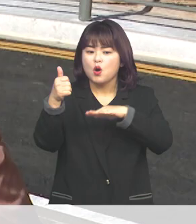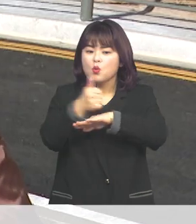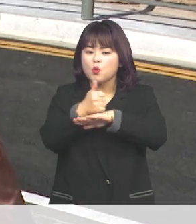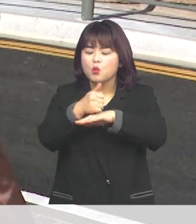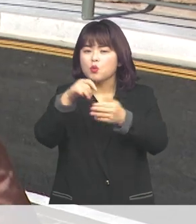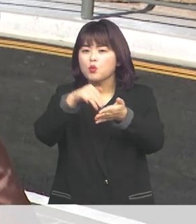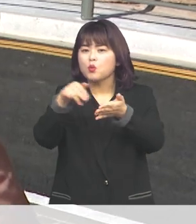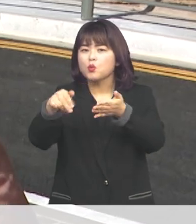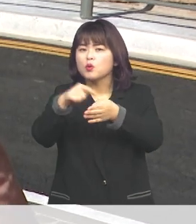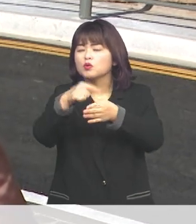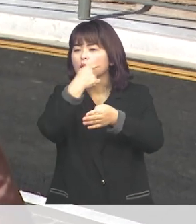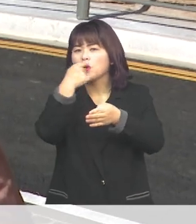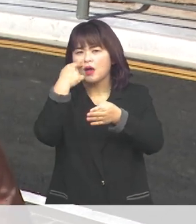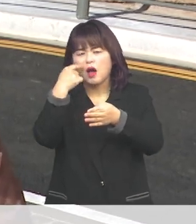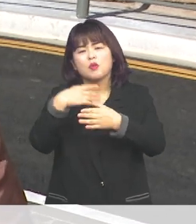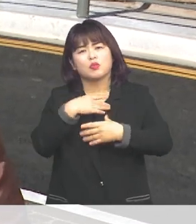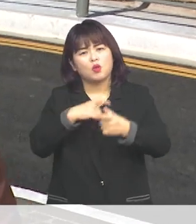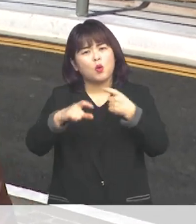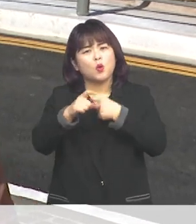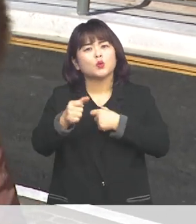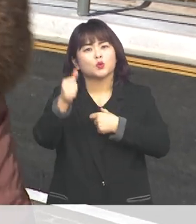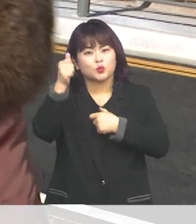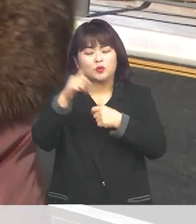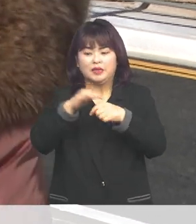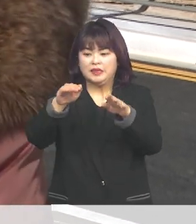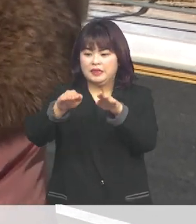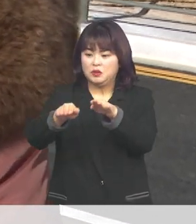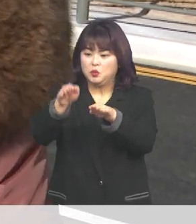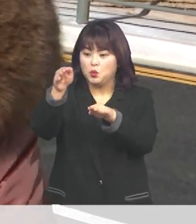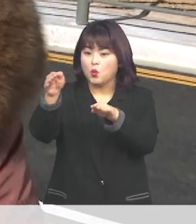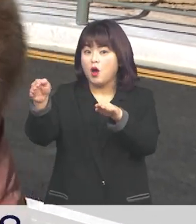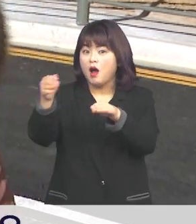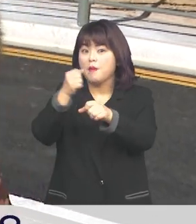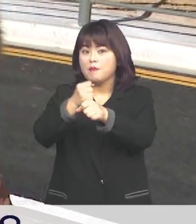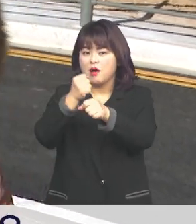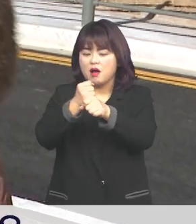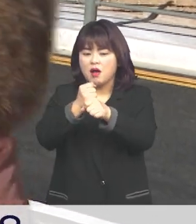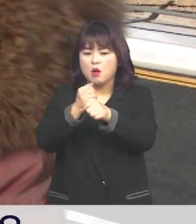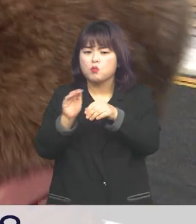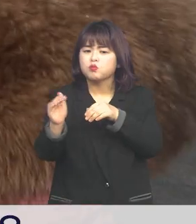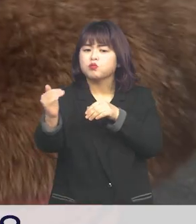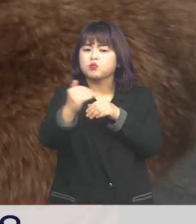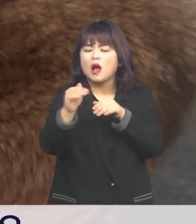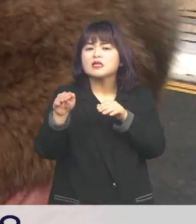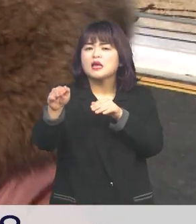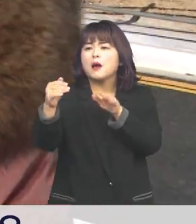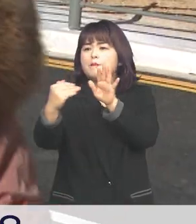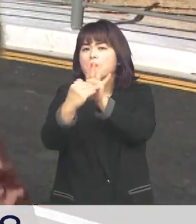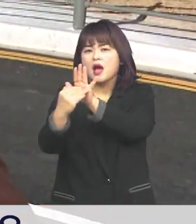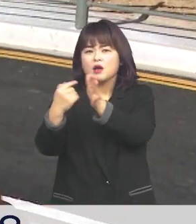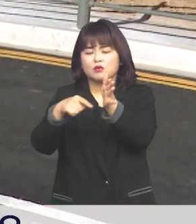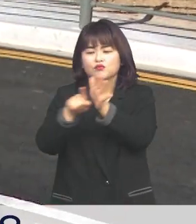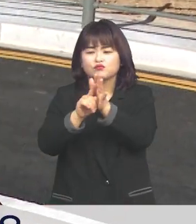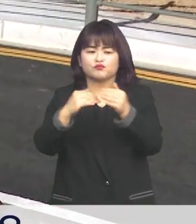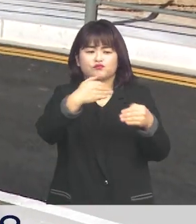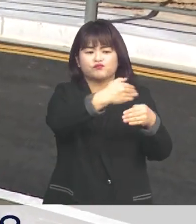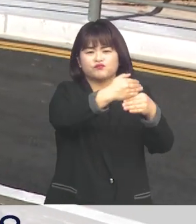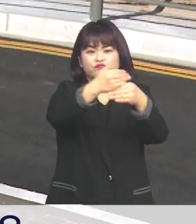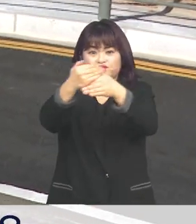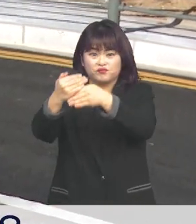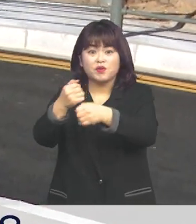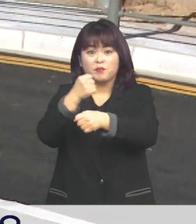때 너무 좋을 것 같아요. 일단 턱도 높여주셨고 여기를 아예 차량이 못 가도록 둥글게